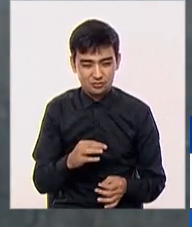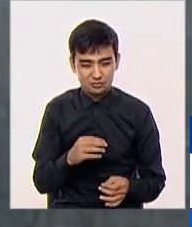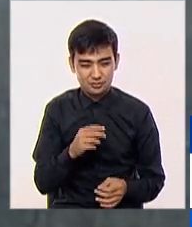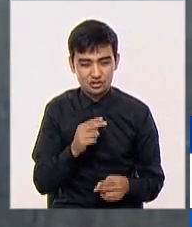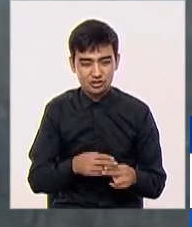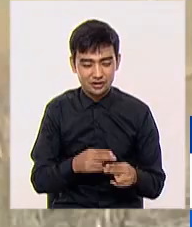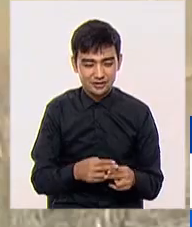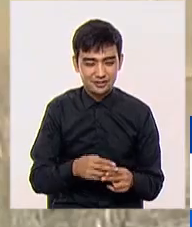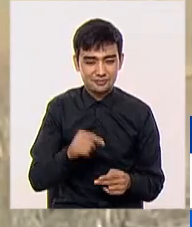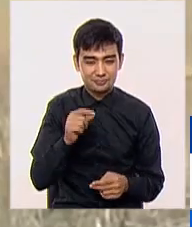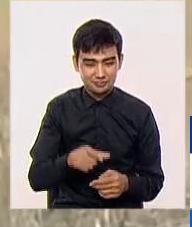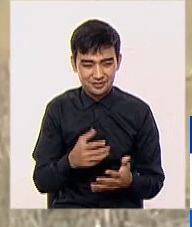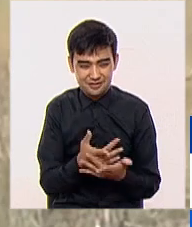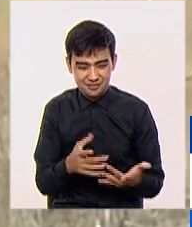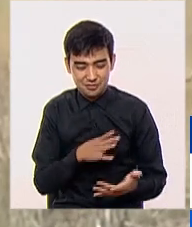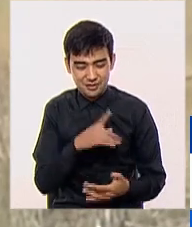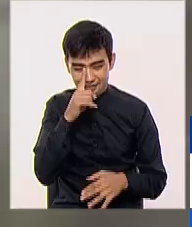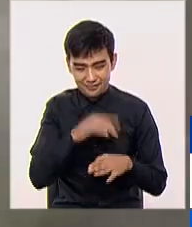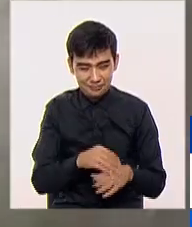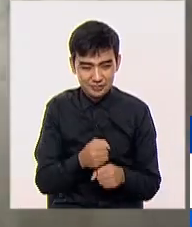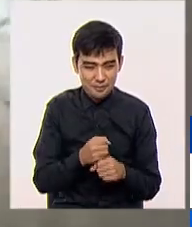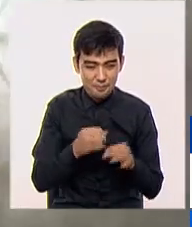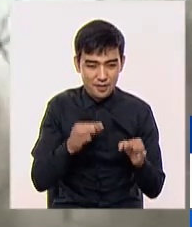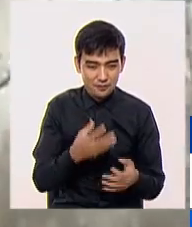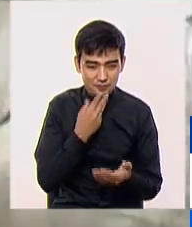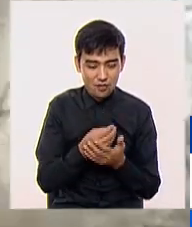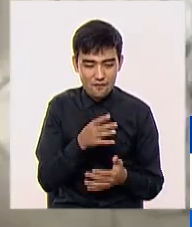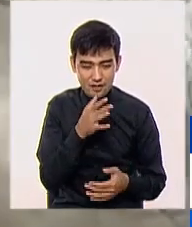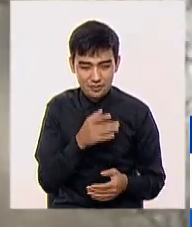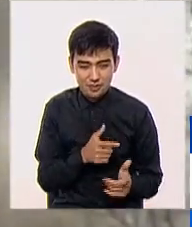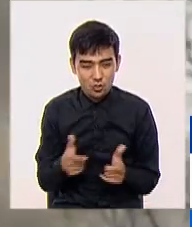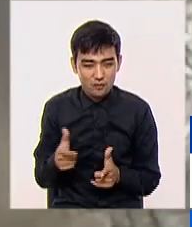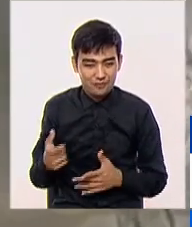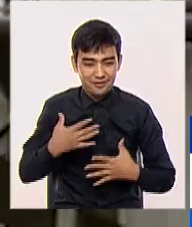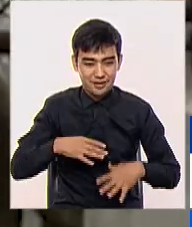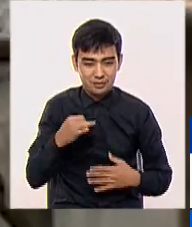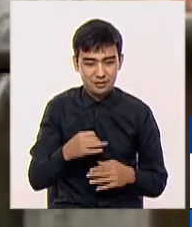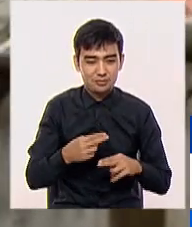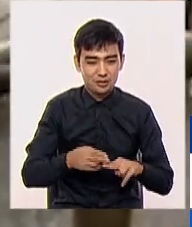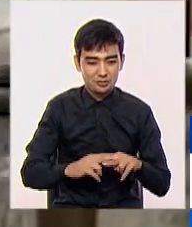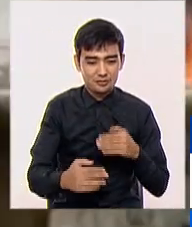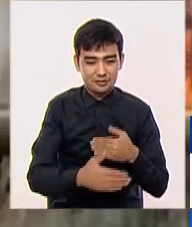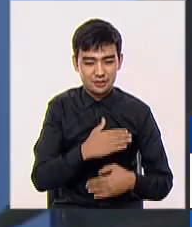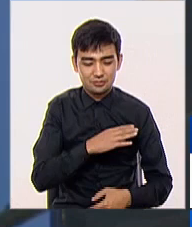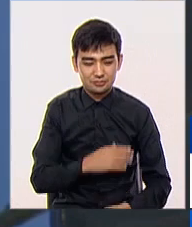резинка перешли в лесные акимы не предприняли своевременные меры и поэтому понесли наказание